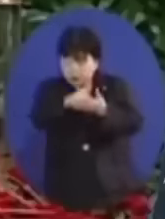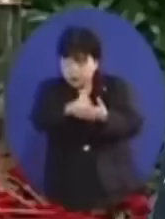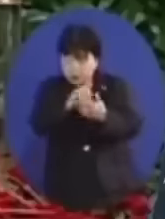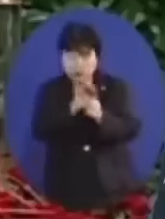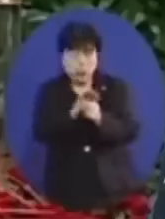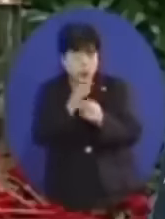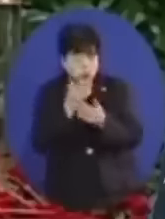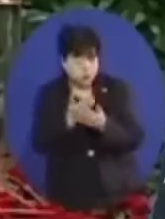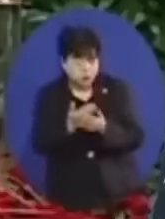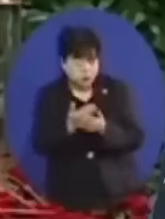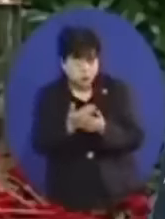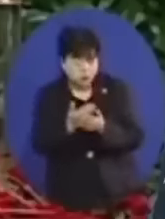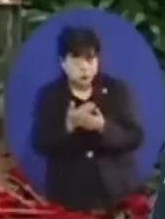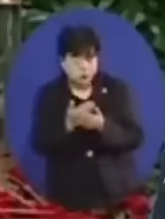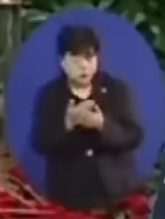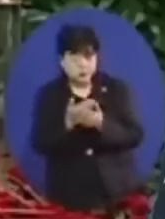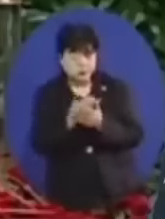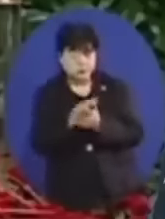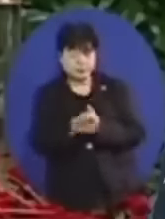도와주시옵소서.